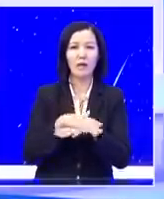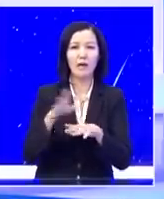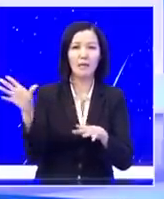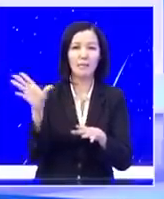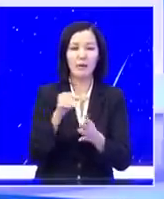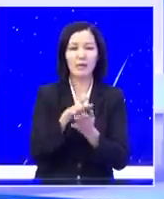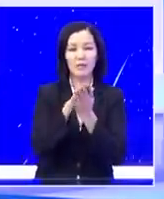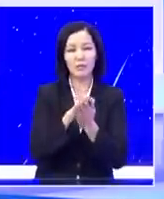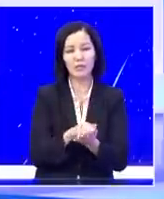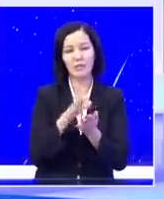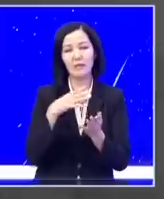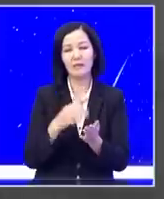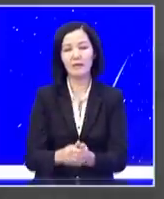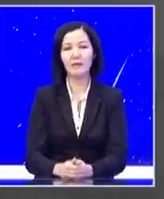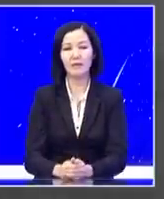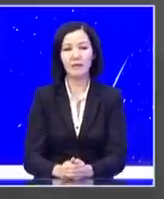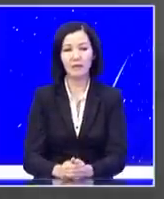жерледі.